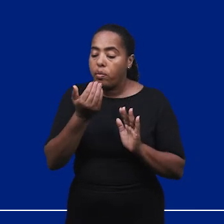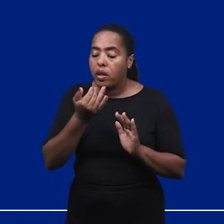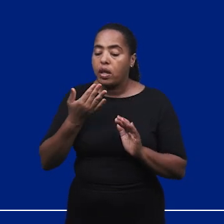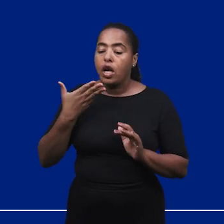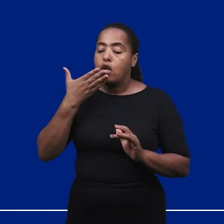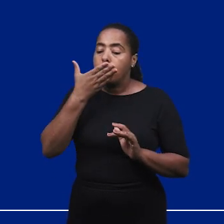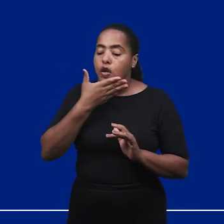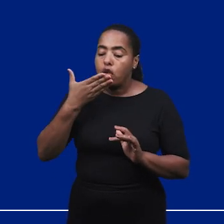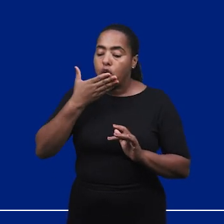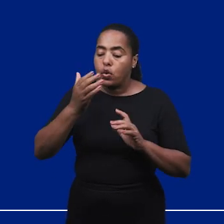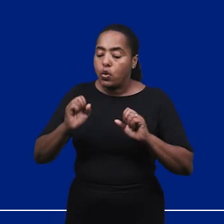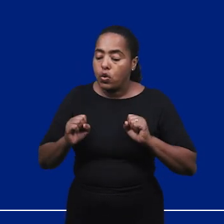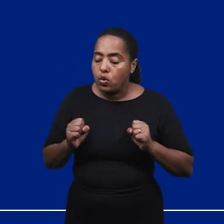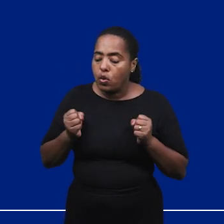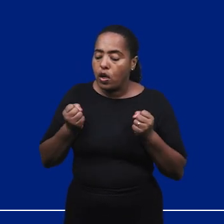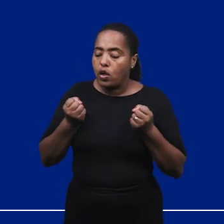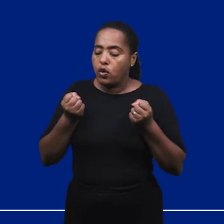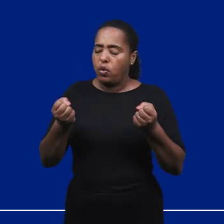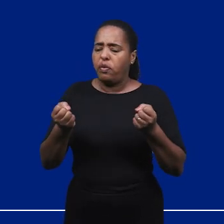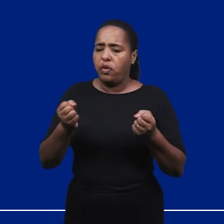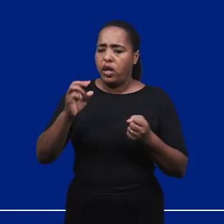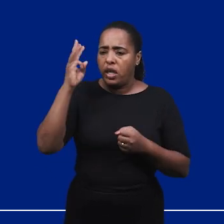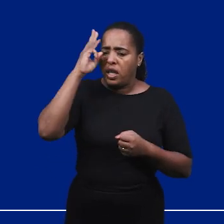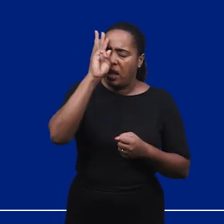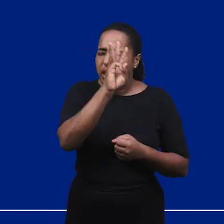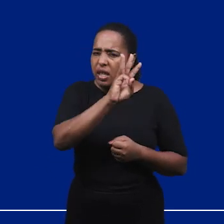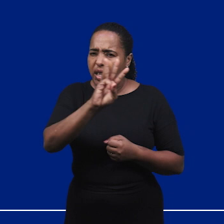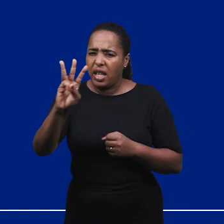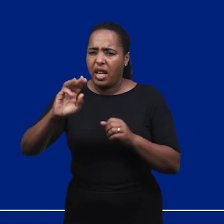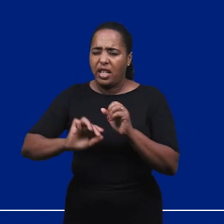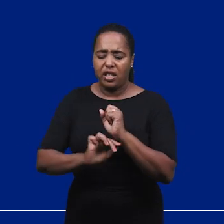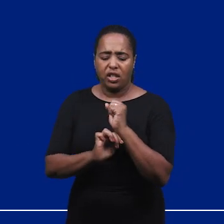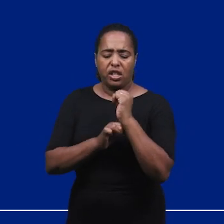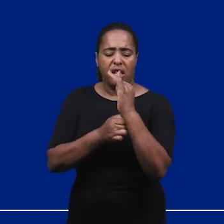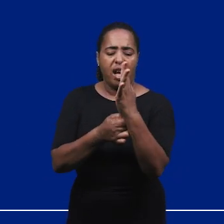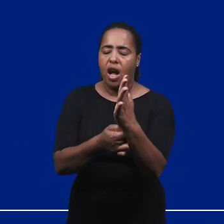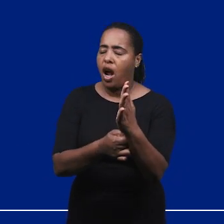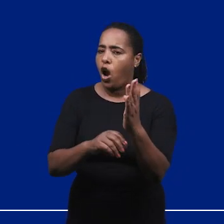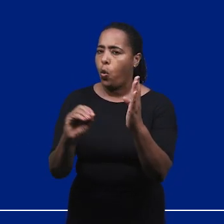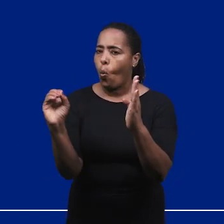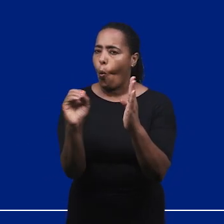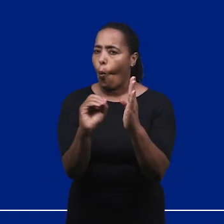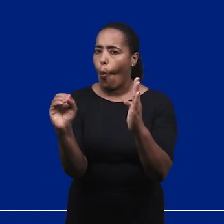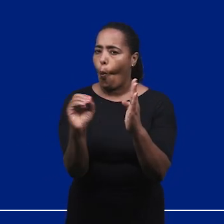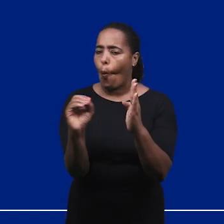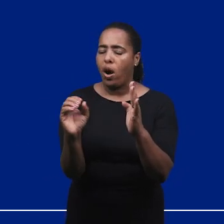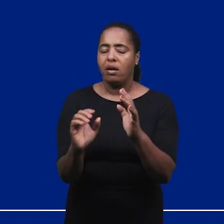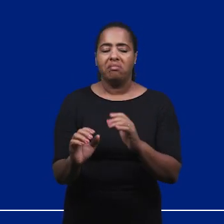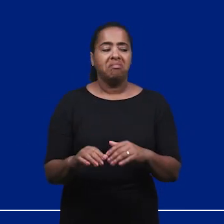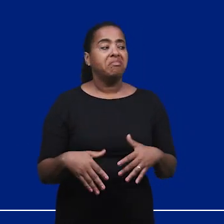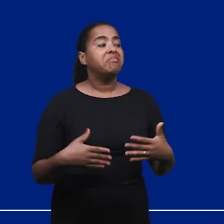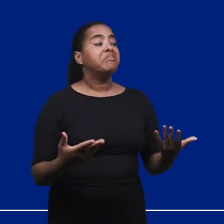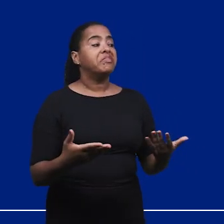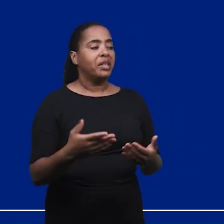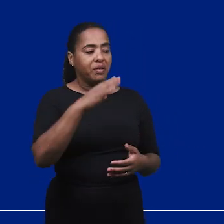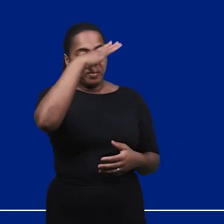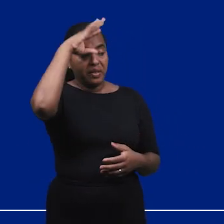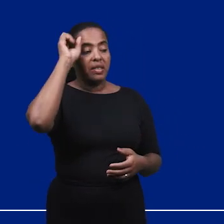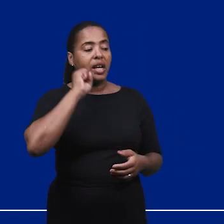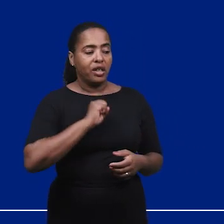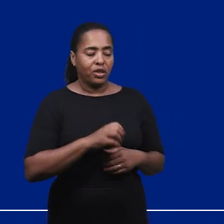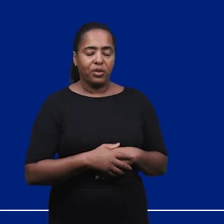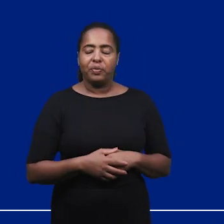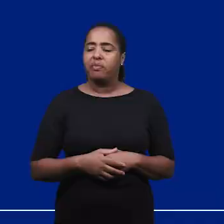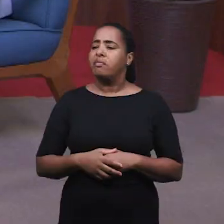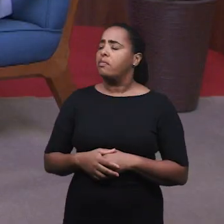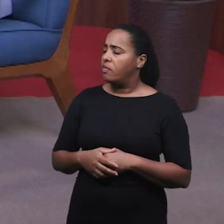la douceur est sortie du fort, et en 3 jours, ils n'ont pas pu déclarer l'énigme. Quelle a été sa situation ces jours? Samson a été